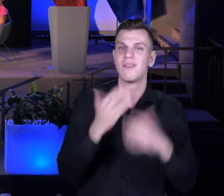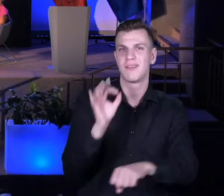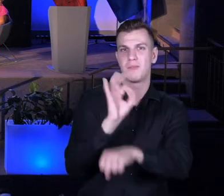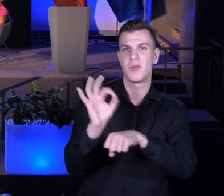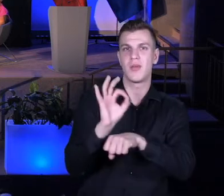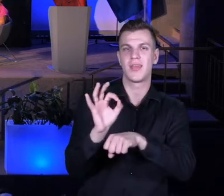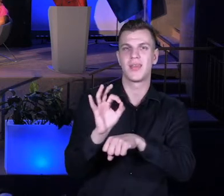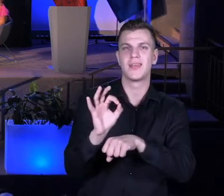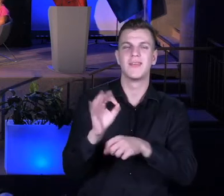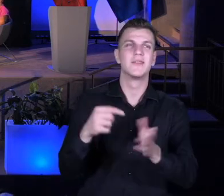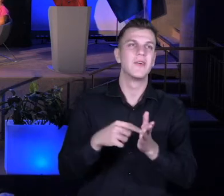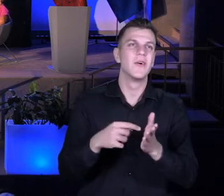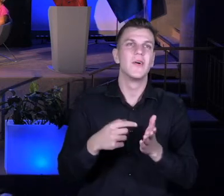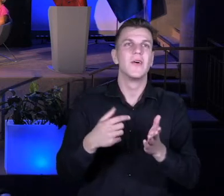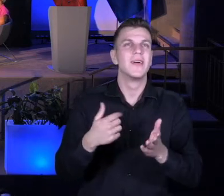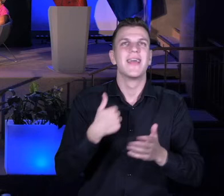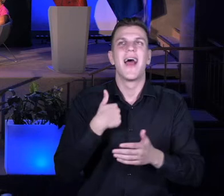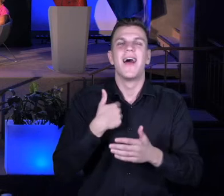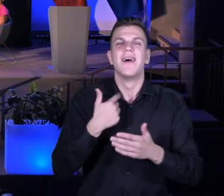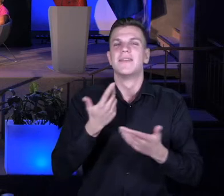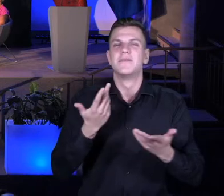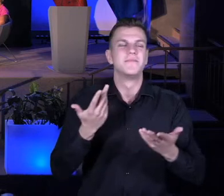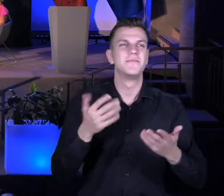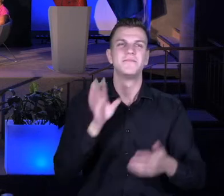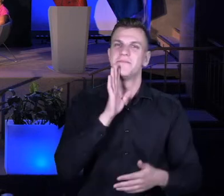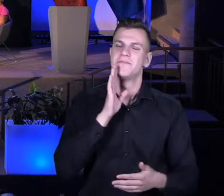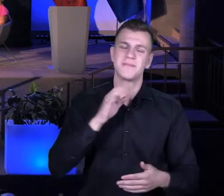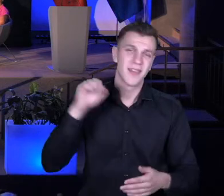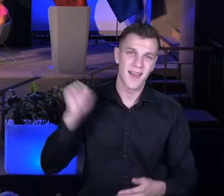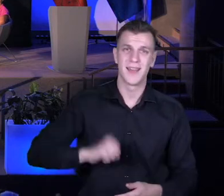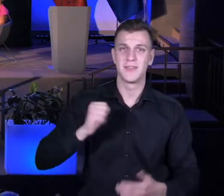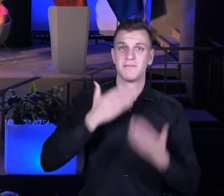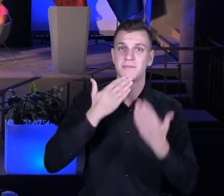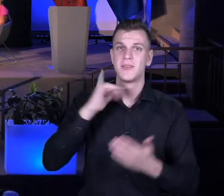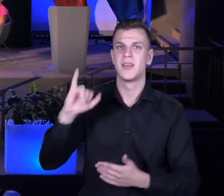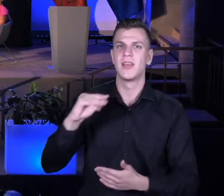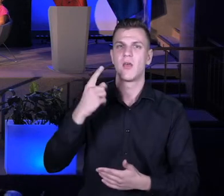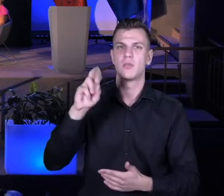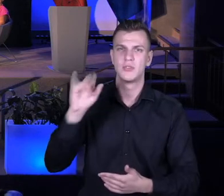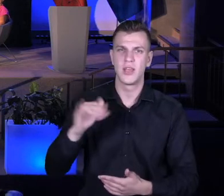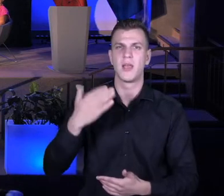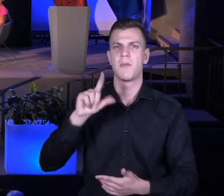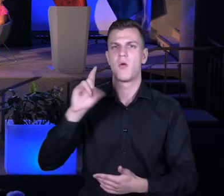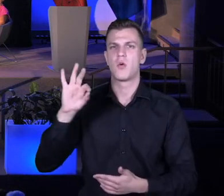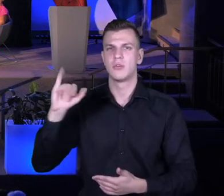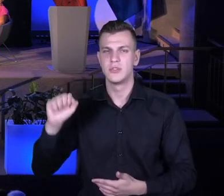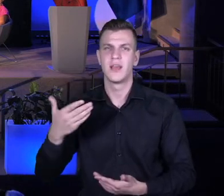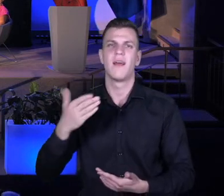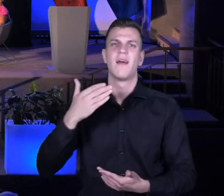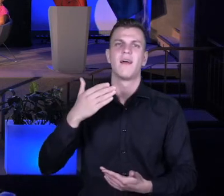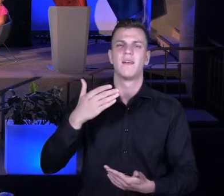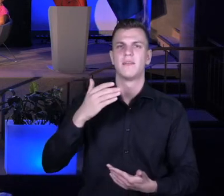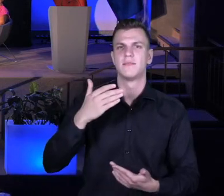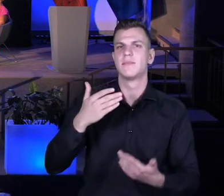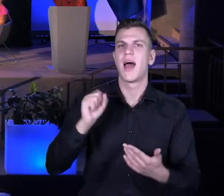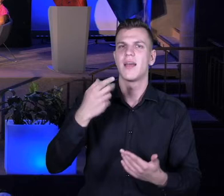co nie mogę sobie odmówić tej przyjemności, bardzo serdecznie dziękuję Jędrzejowi, Małgosi, Magdzie, całej ekipie z